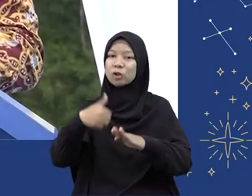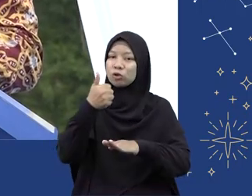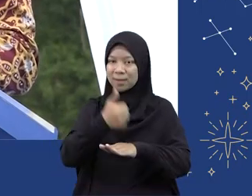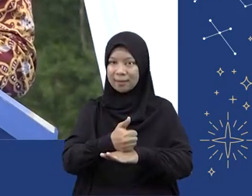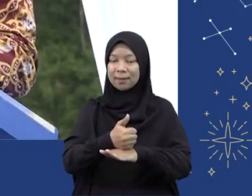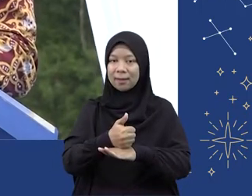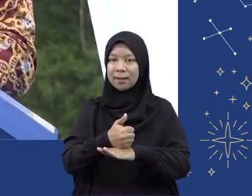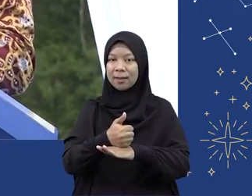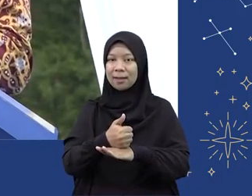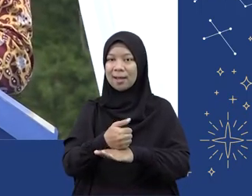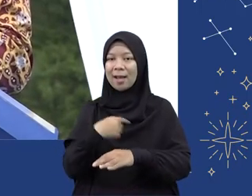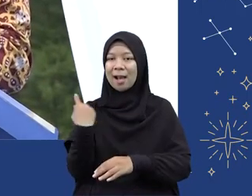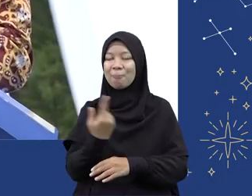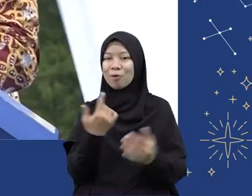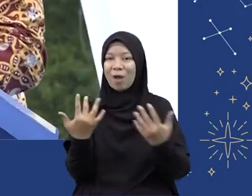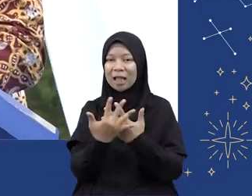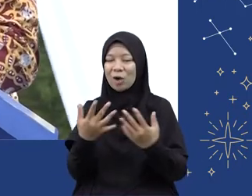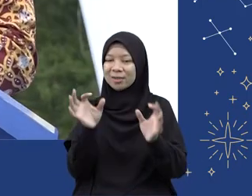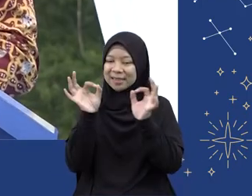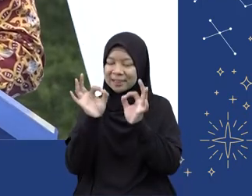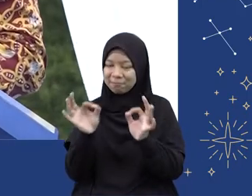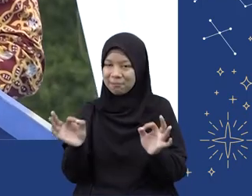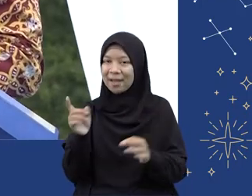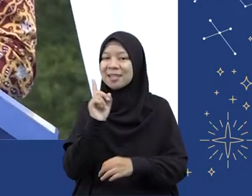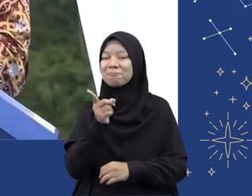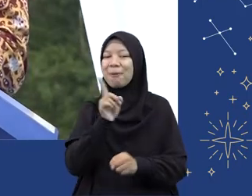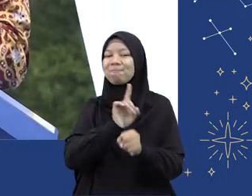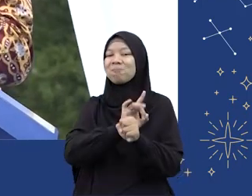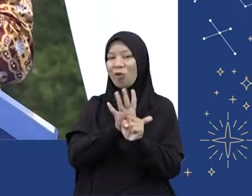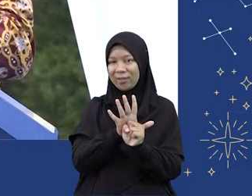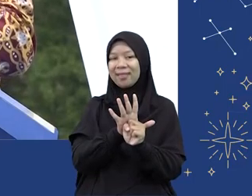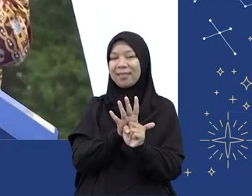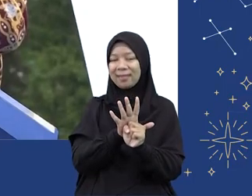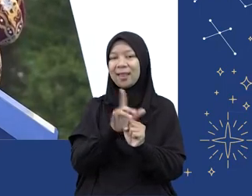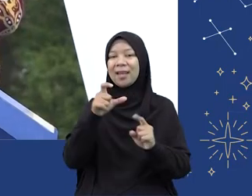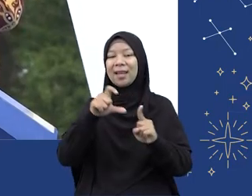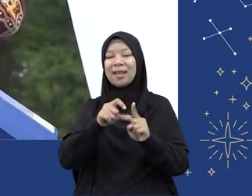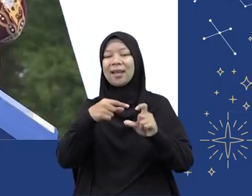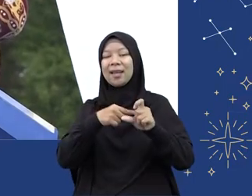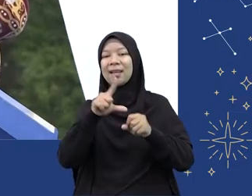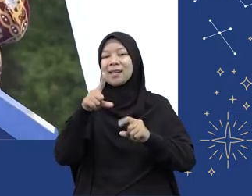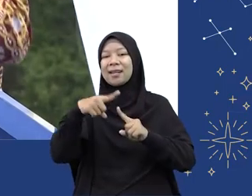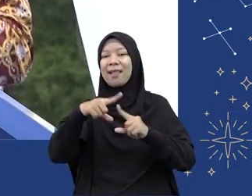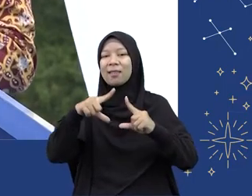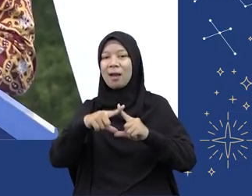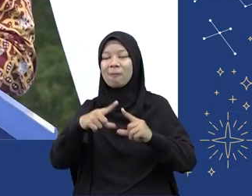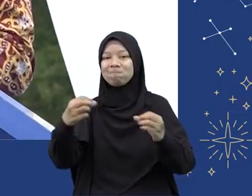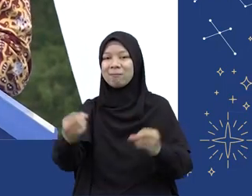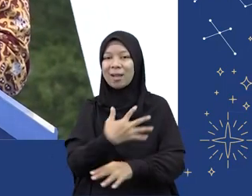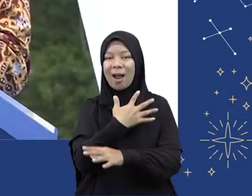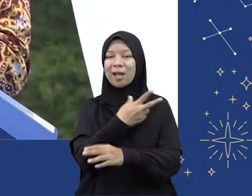dalam kesunyian karena sedang datang ke